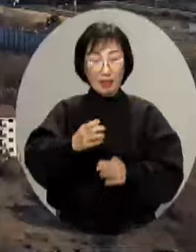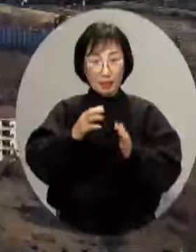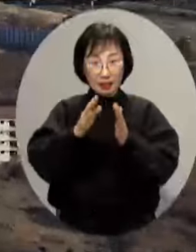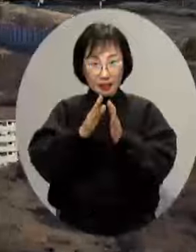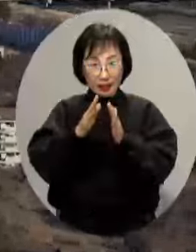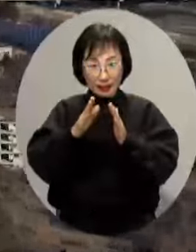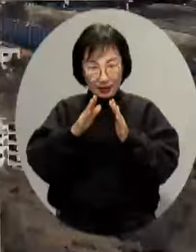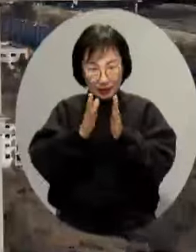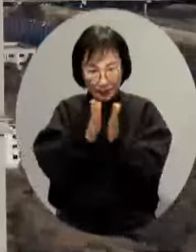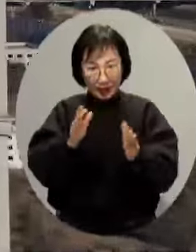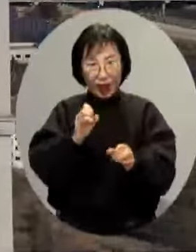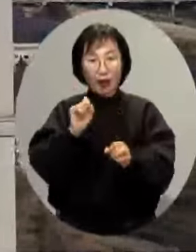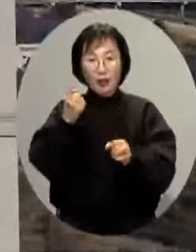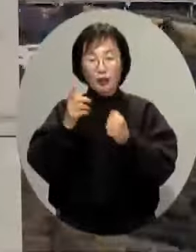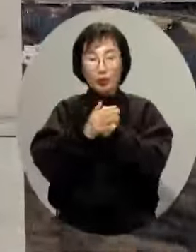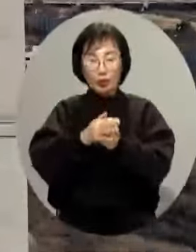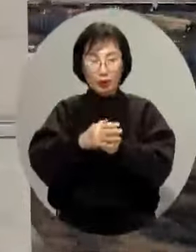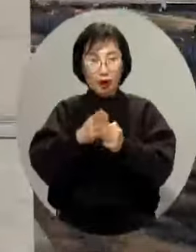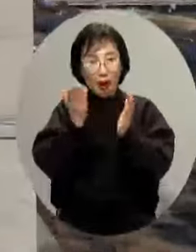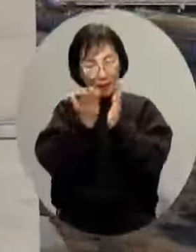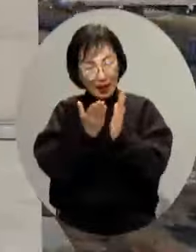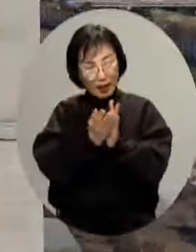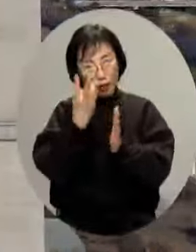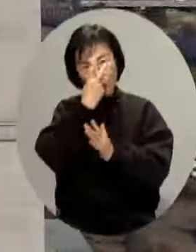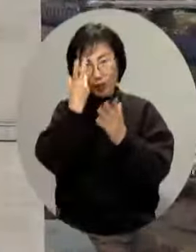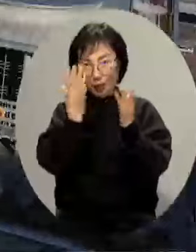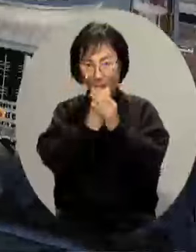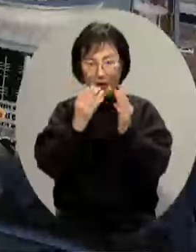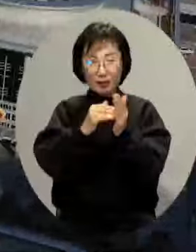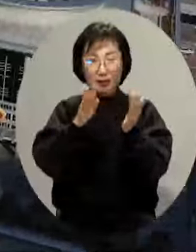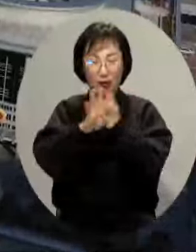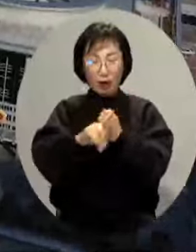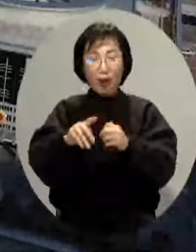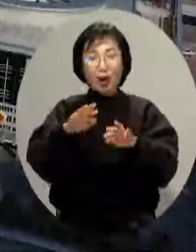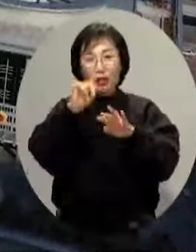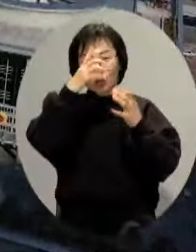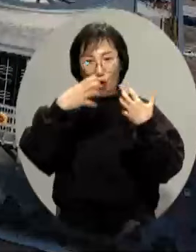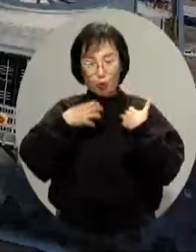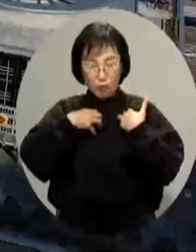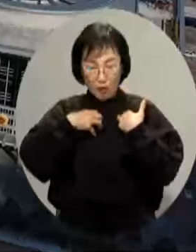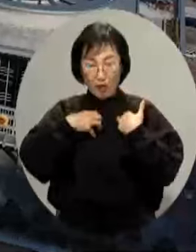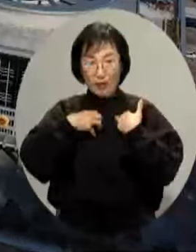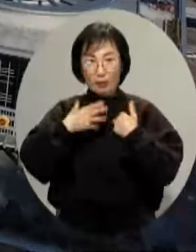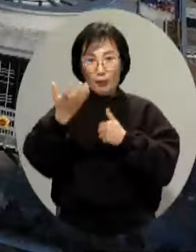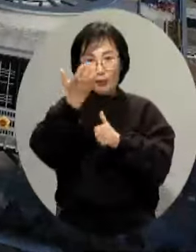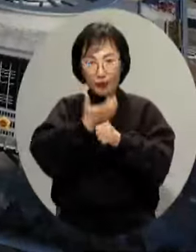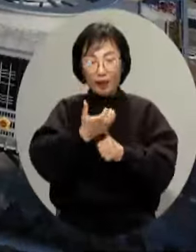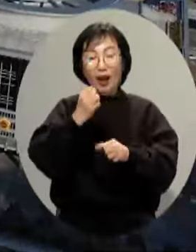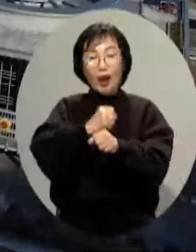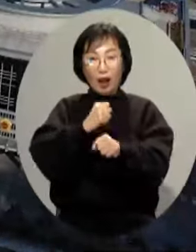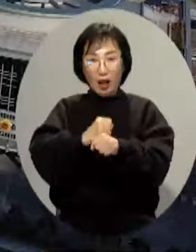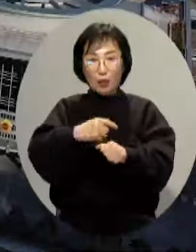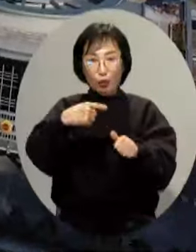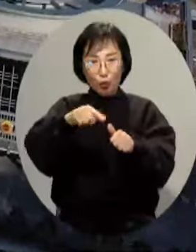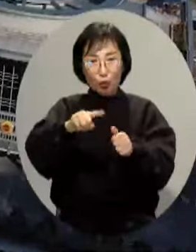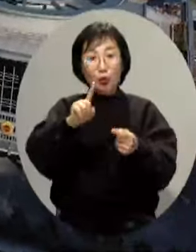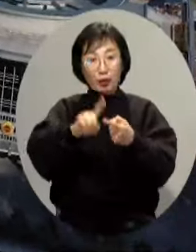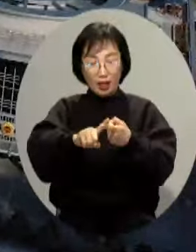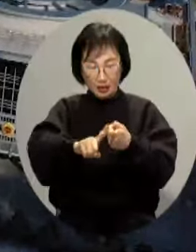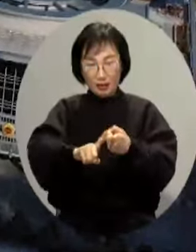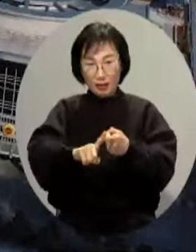이전 이미 타당성 조사를 마쳤고 정부로부터 이양받은 교육 자치권을 적극 활용해 사업 추진에 속도를 낼